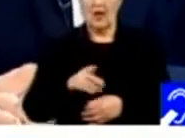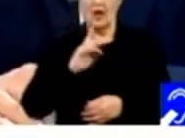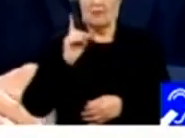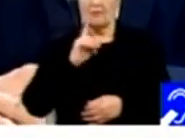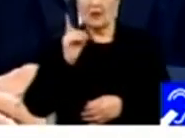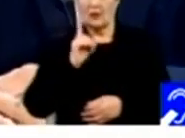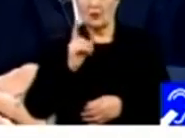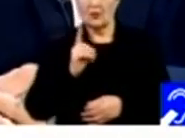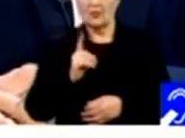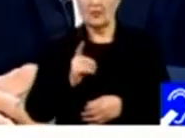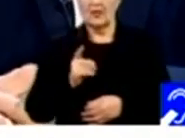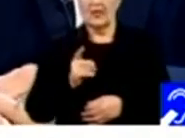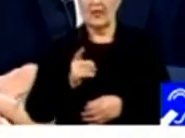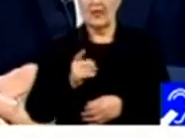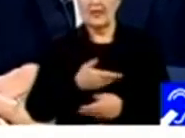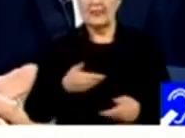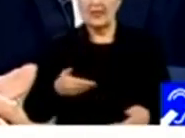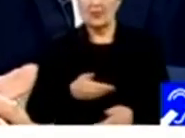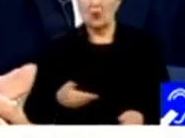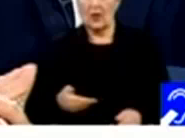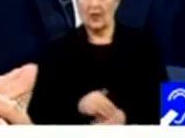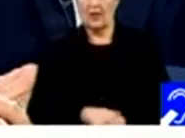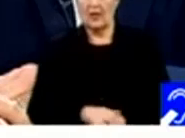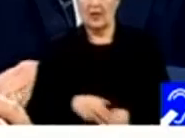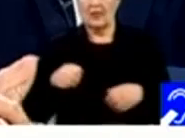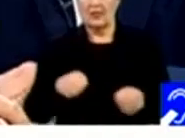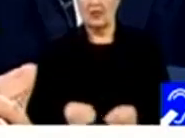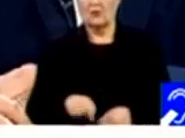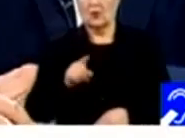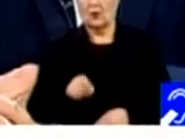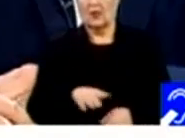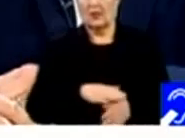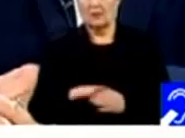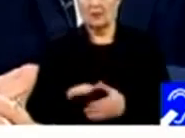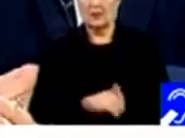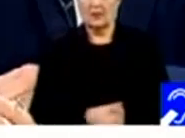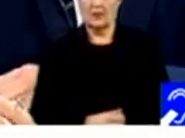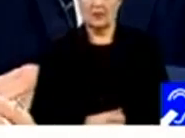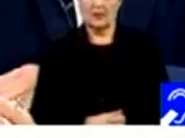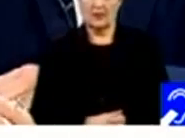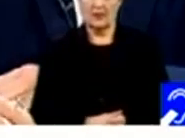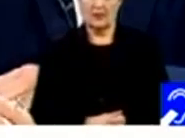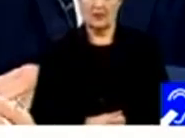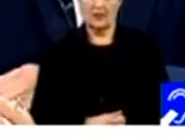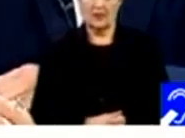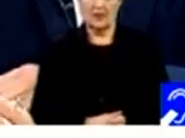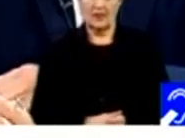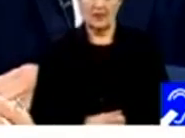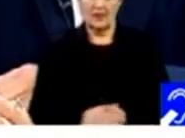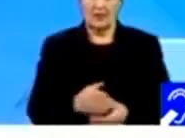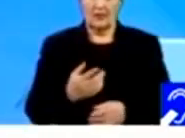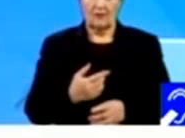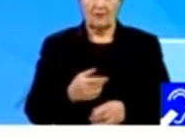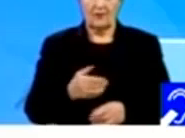de exemplu, pentru că e vorba inclusiv de respectarea dreptului la întrunire? Eu m-am mai expus în această privință și